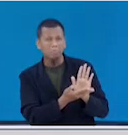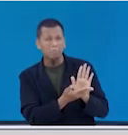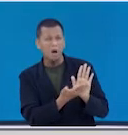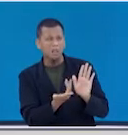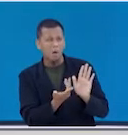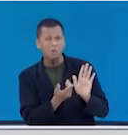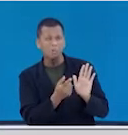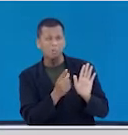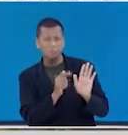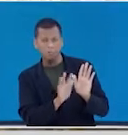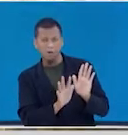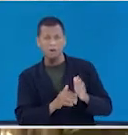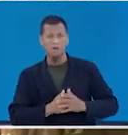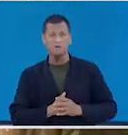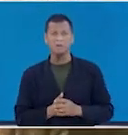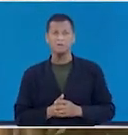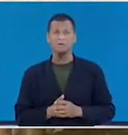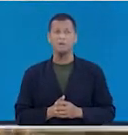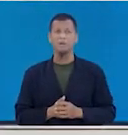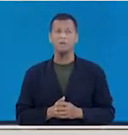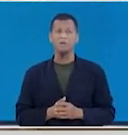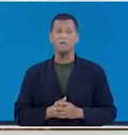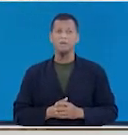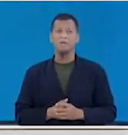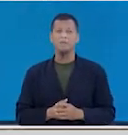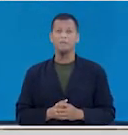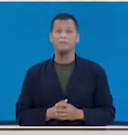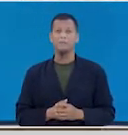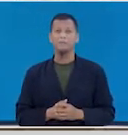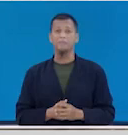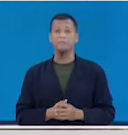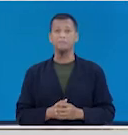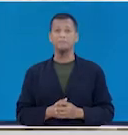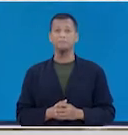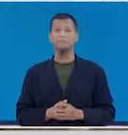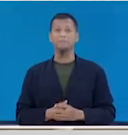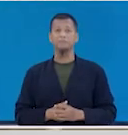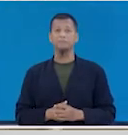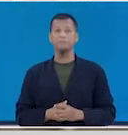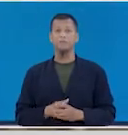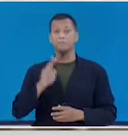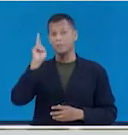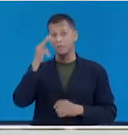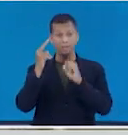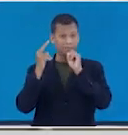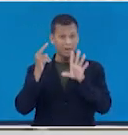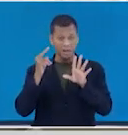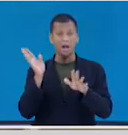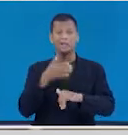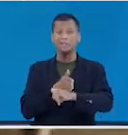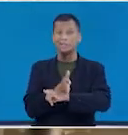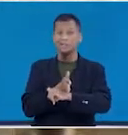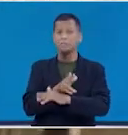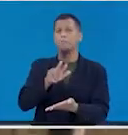Selamat siang Wilson, Deta dan juga pemirsa. Memang pemerintah sudah resmi menetapkan Hari Raya Idul Adha 1443 Hijriah ini pada